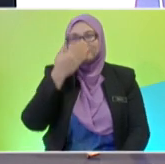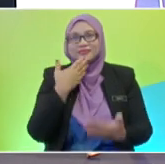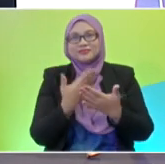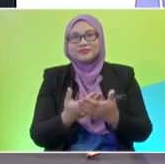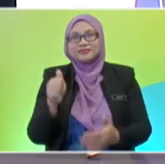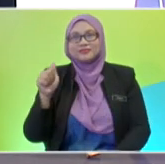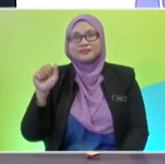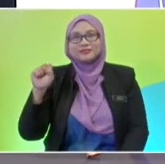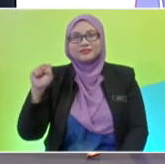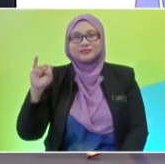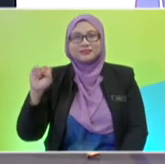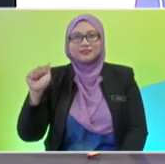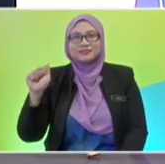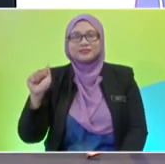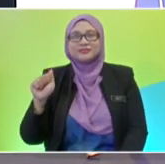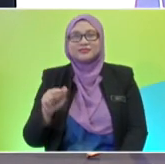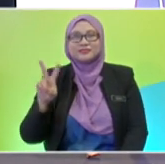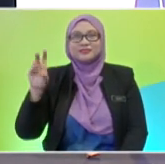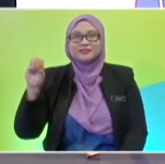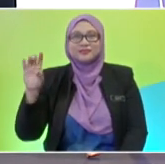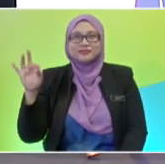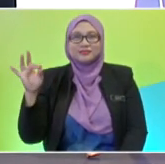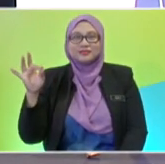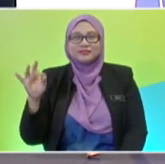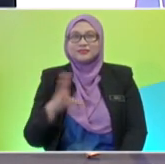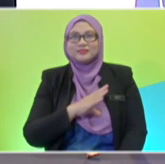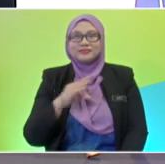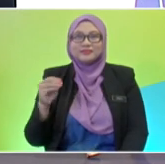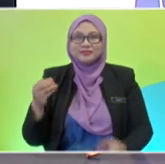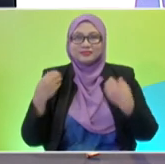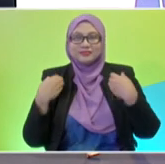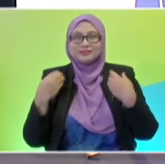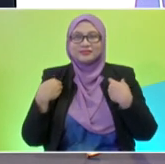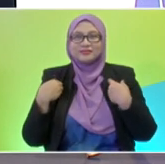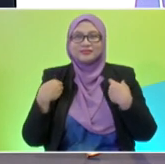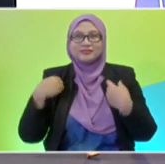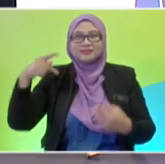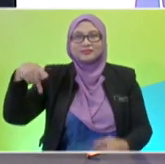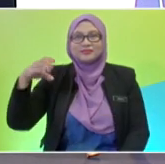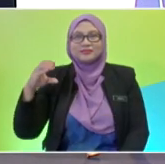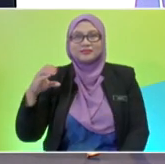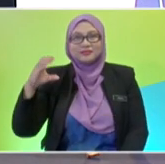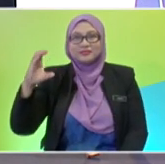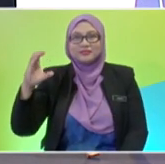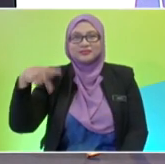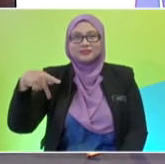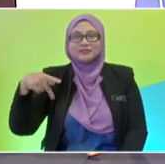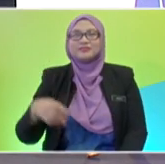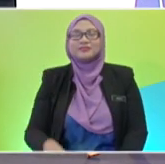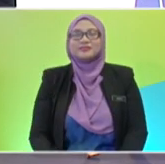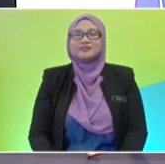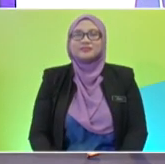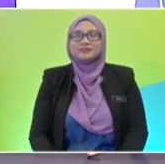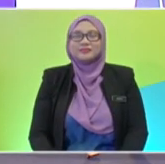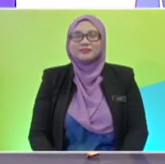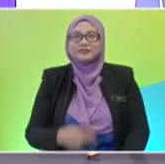2018 Oke dan beliau memang mengalami sedikit Penyakit yaitu valve tentang sistem saraf ketika berusia